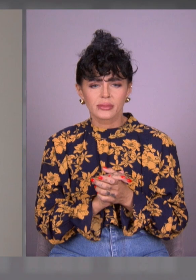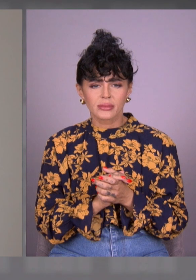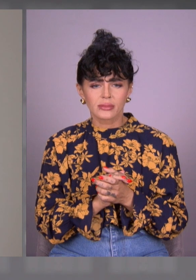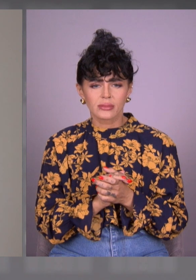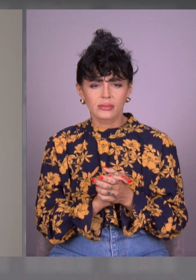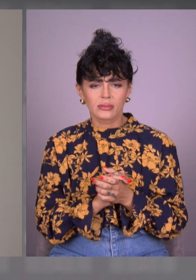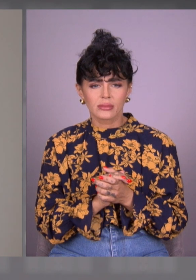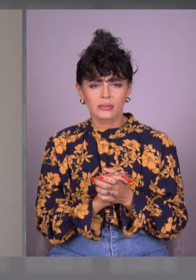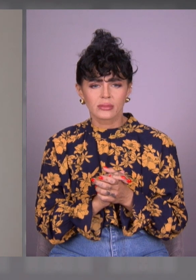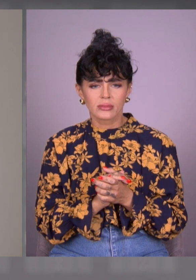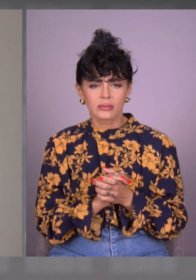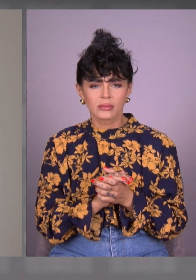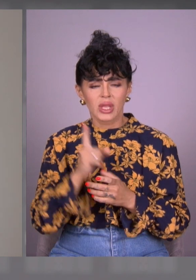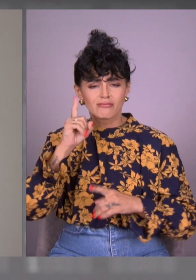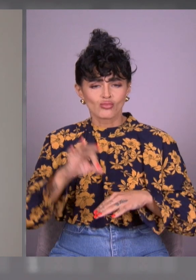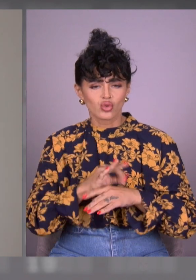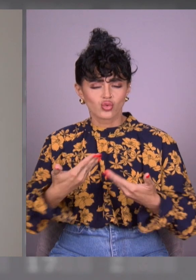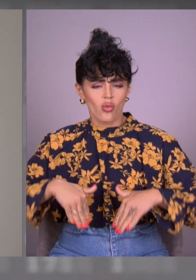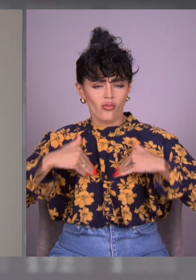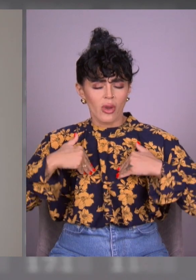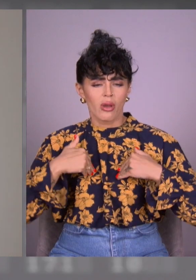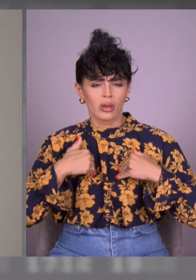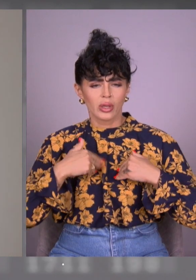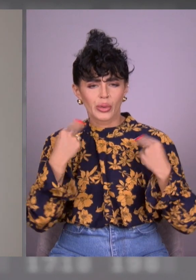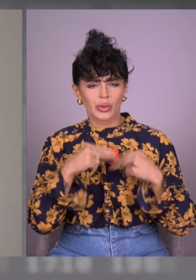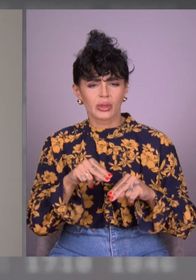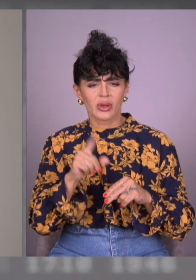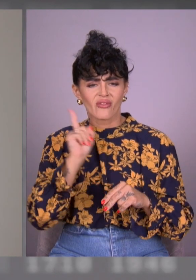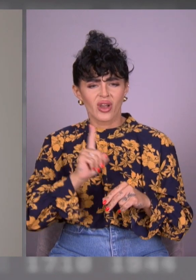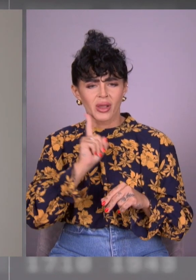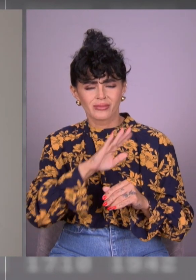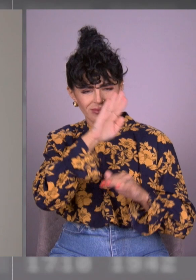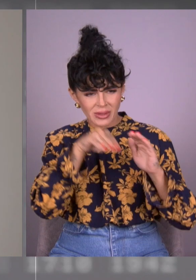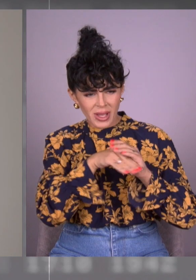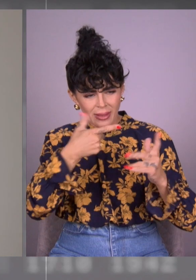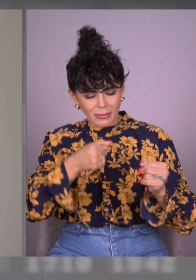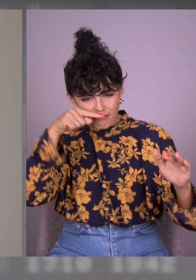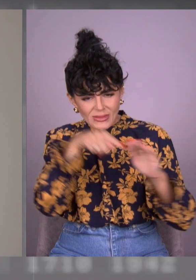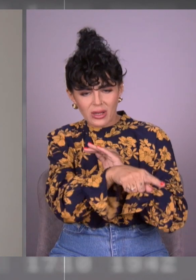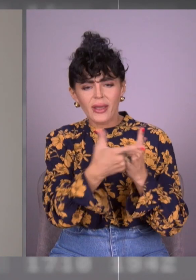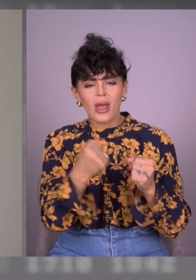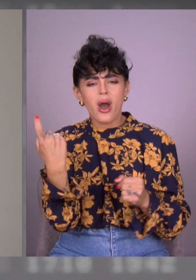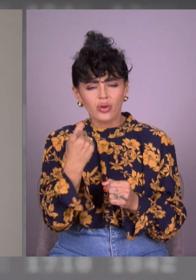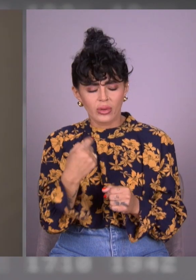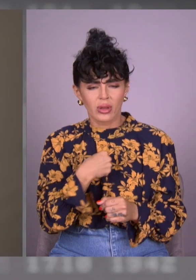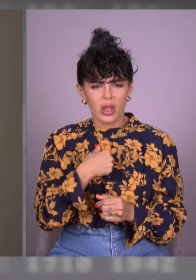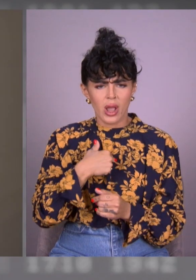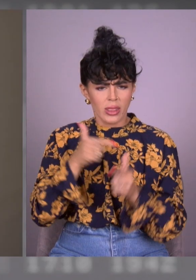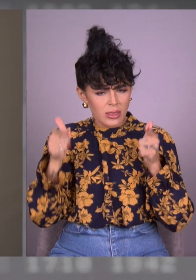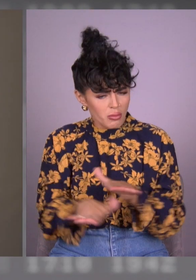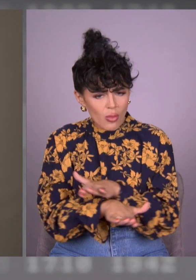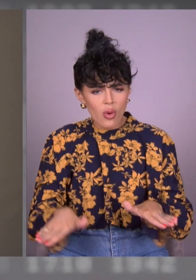І він запропонував поїхати побути під Харковом. Я не погодилась на відріз.